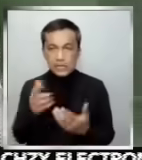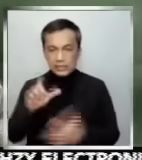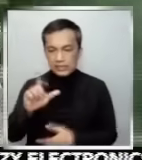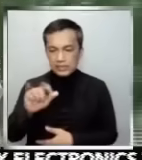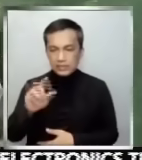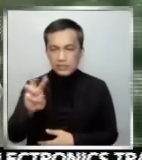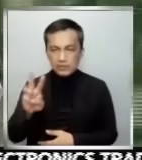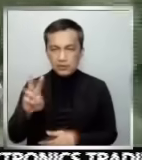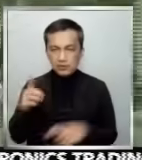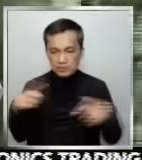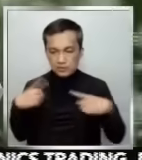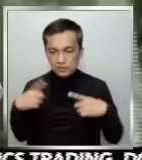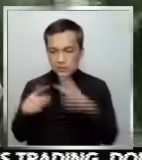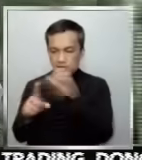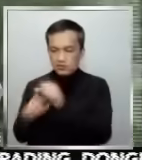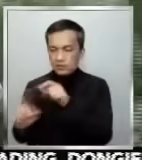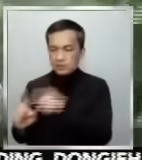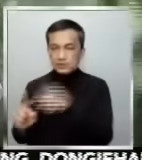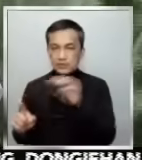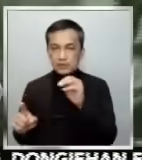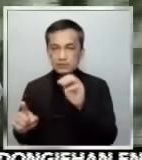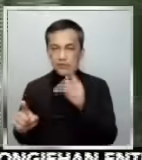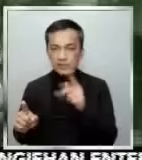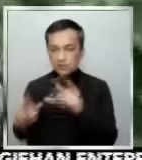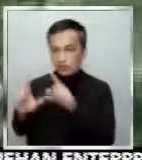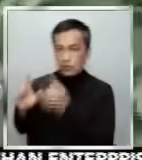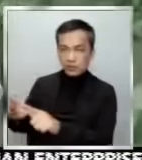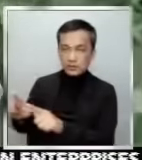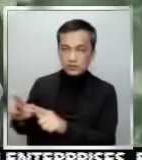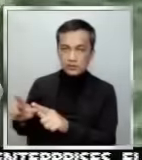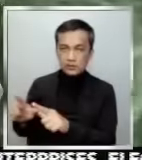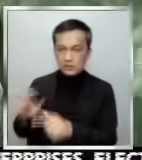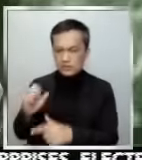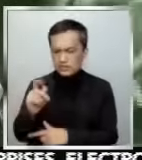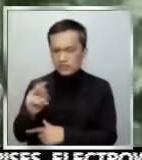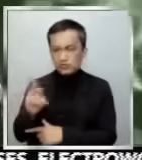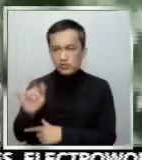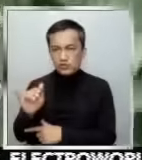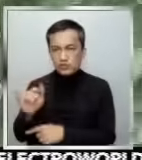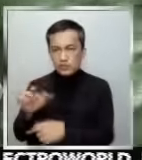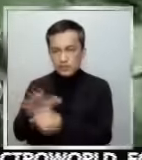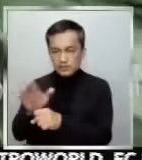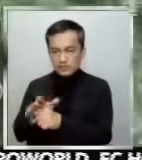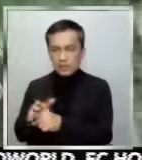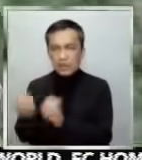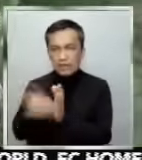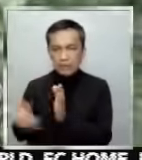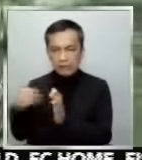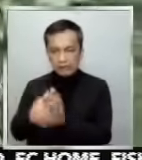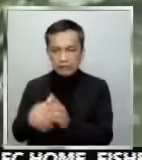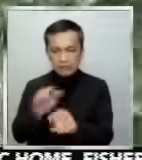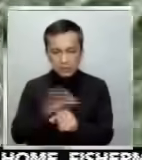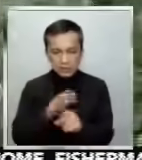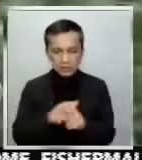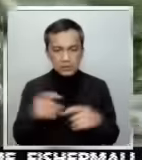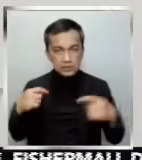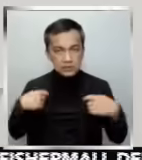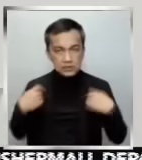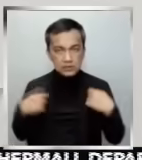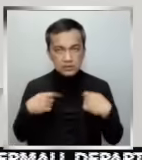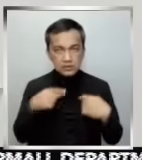suspect na si alias Mark na wanted sa kasong statutory rape matapos ilang beses daw halay ang isang Menor De Edad sa isang